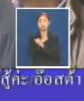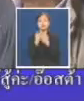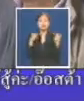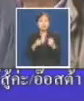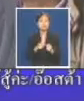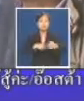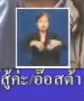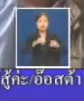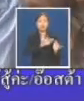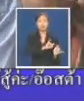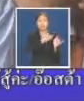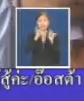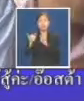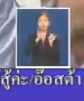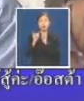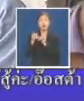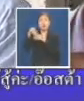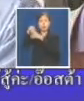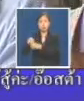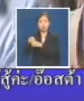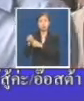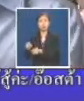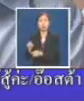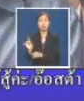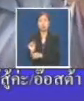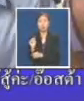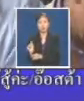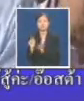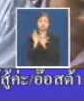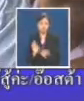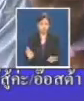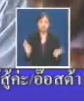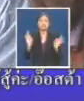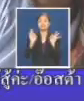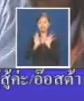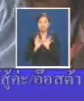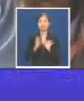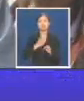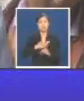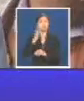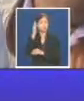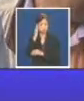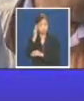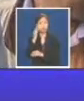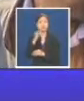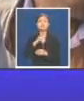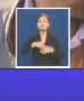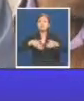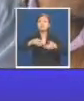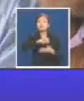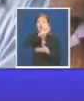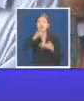พี่น้องประชาชนมาอยู่ในที่ที่ปลอดภัยเป็นเรื่องที่สำคัญที่สุดผมทราบดีว่าพี่น้องทุกคนนั้